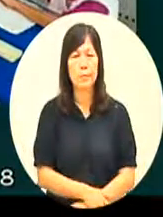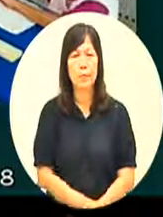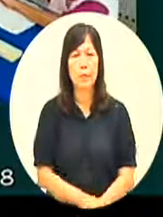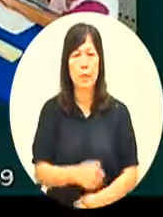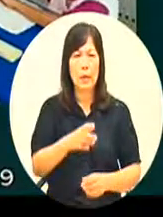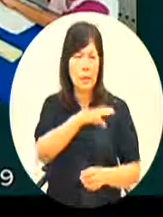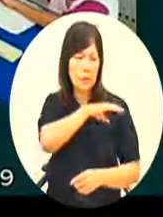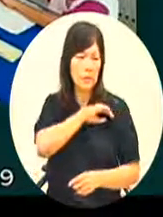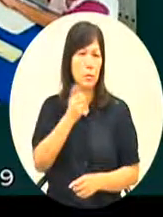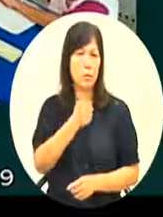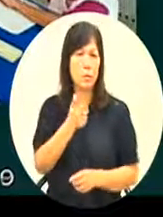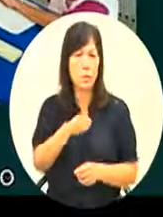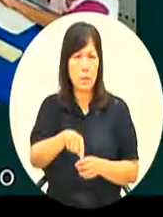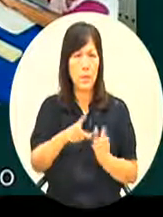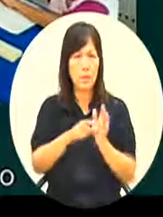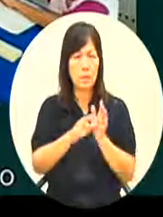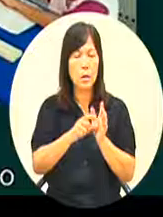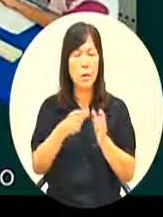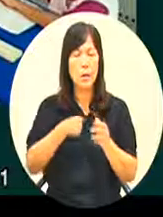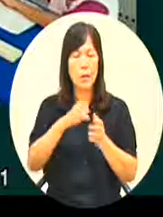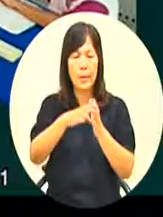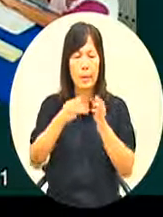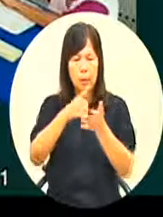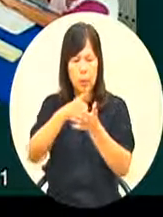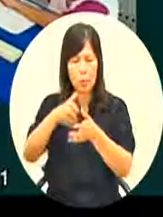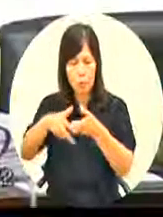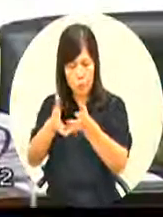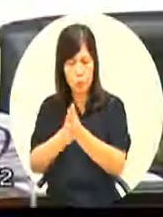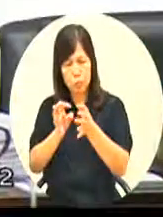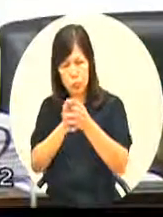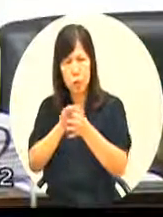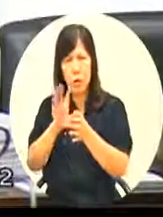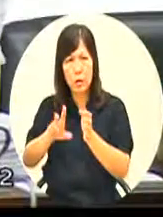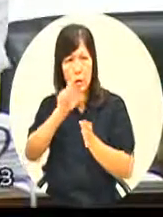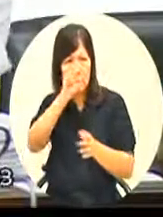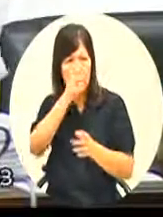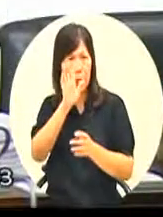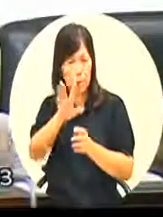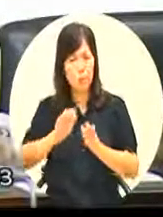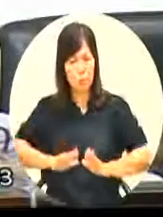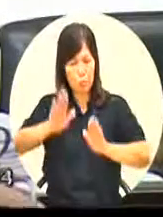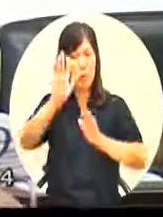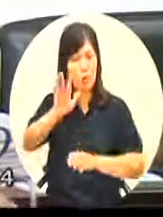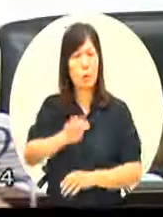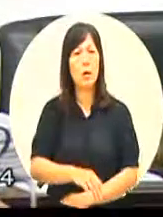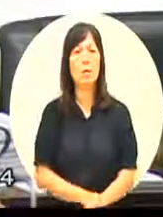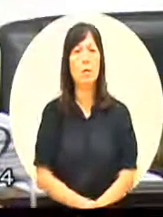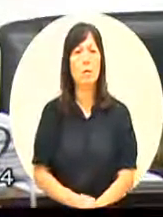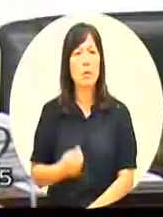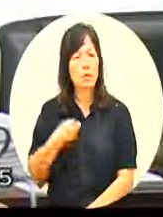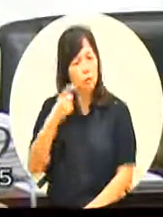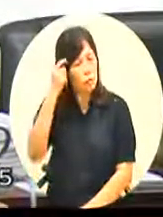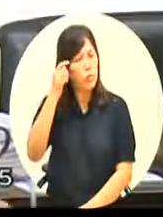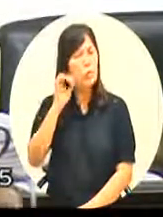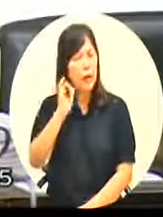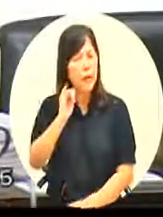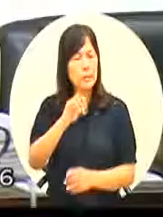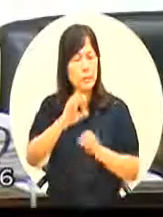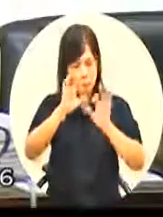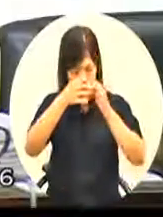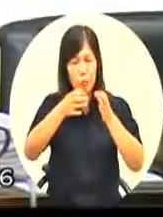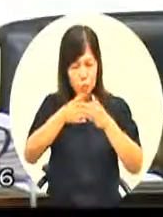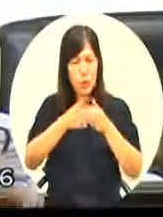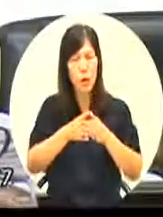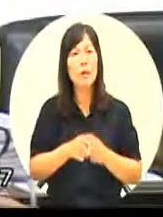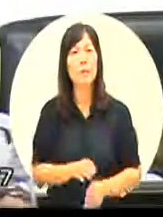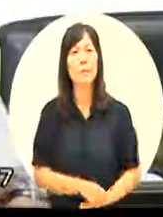邱议员的时候，我们特别在落实关怀这个部分也强调说特别进步，那我觉得说还是有一些要检讨了哈，这个